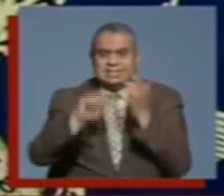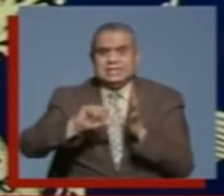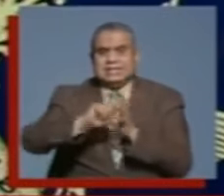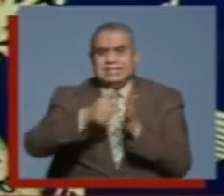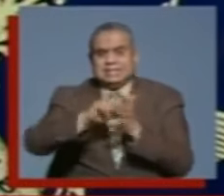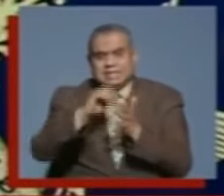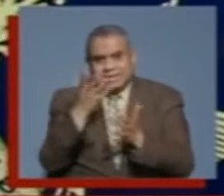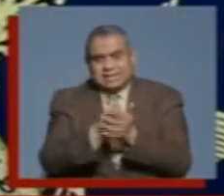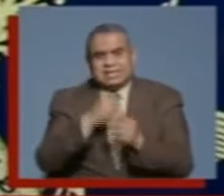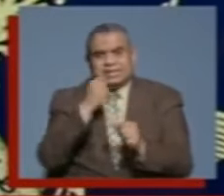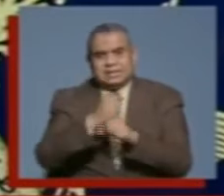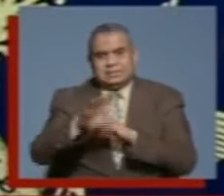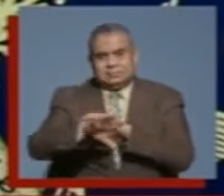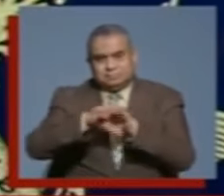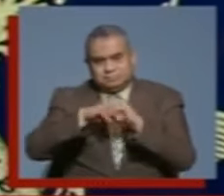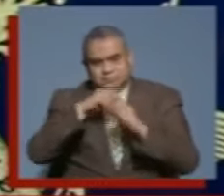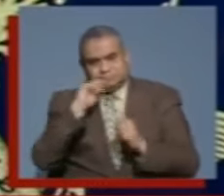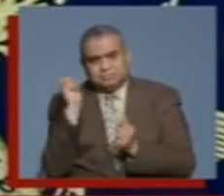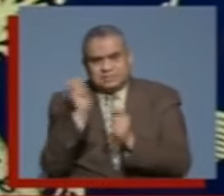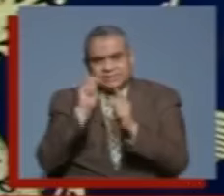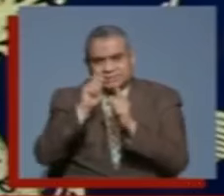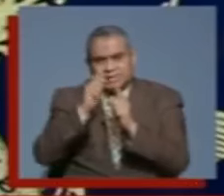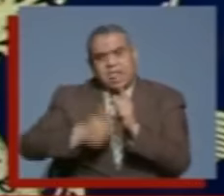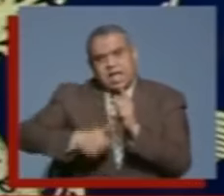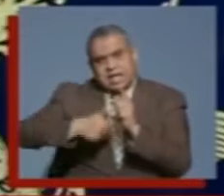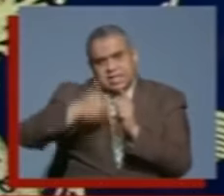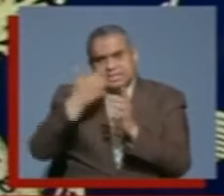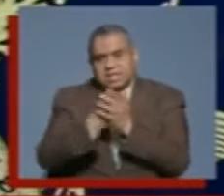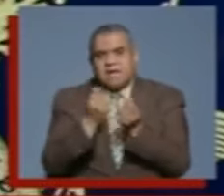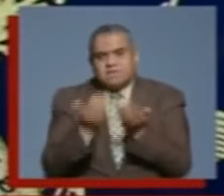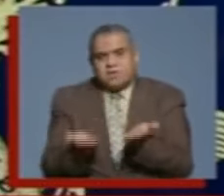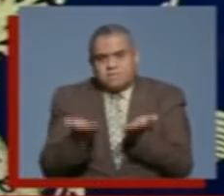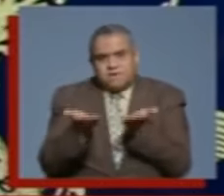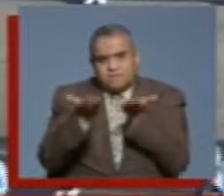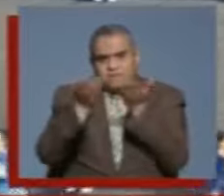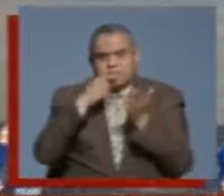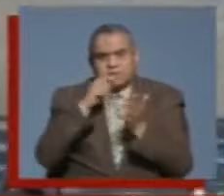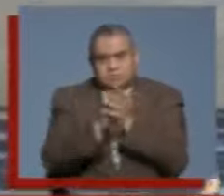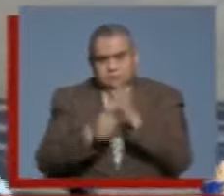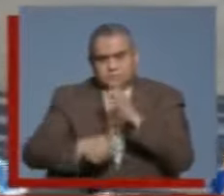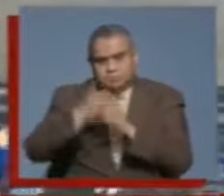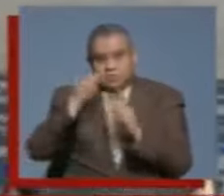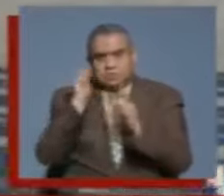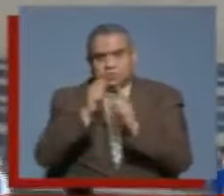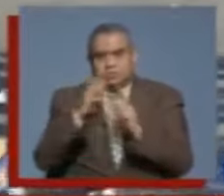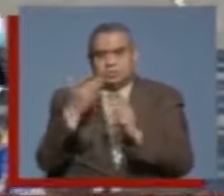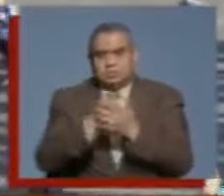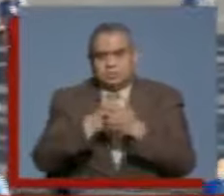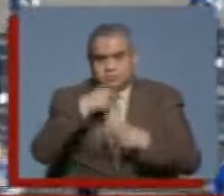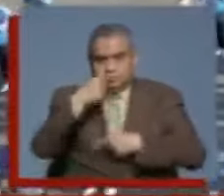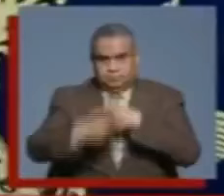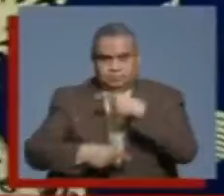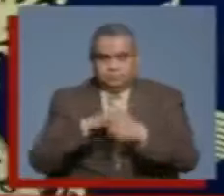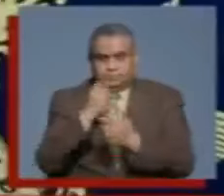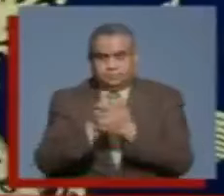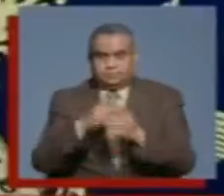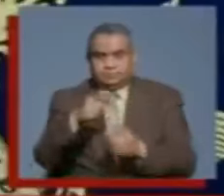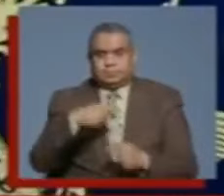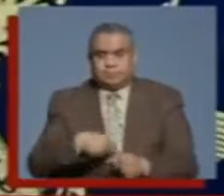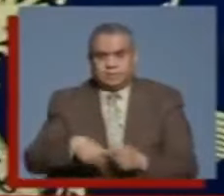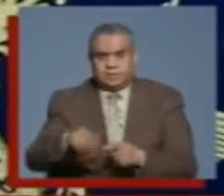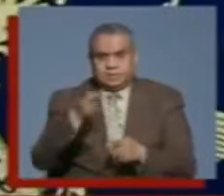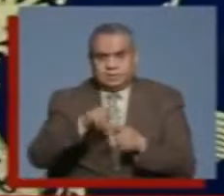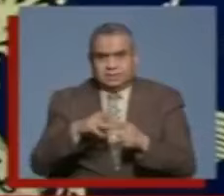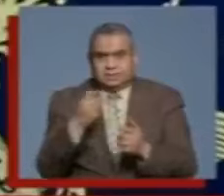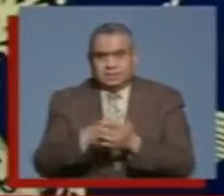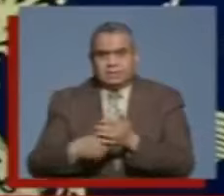يعني تصويب مسارنا الاقتصادي وتحسينه. ويمكن النهارده احنا بنتكلم على ان احنا عملنا يعني اتفاق